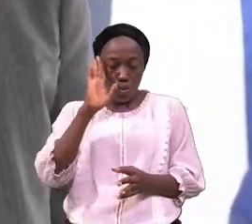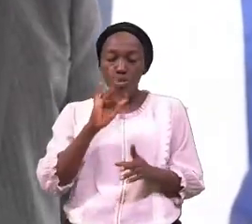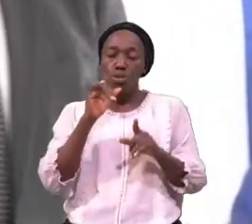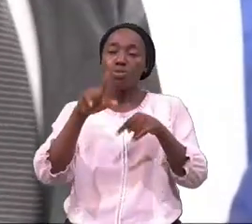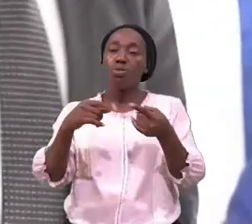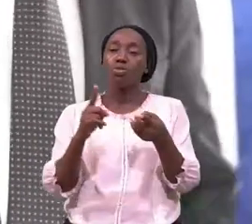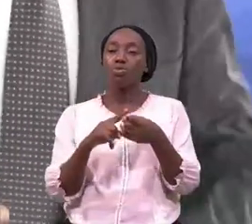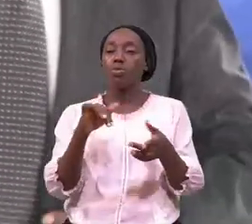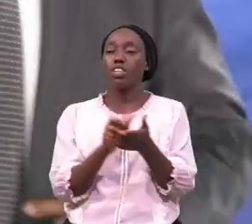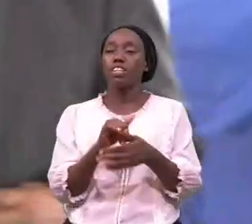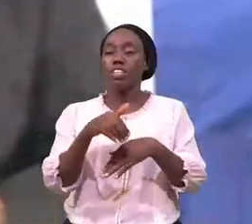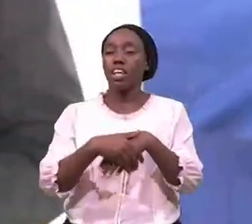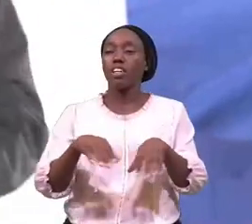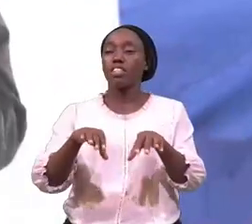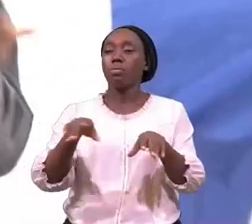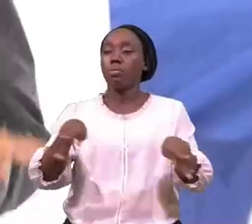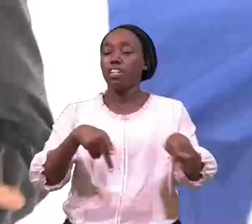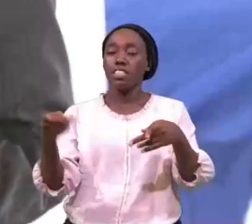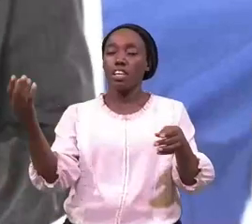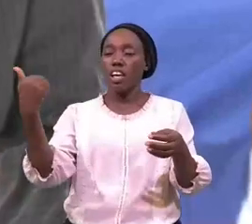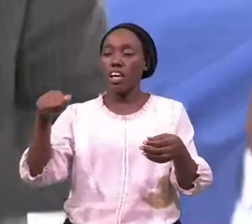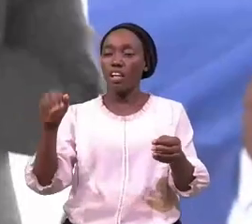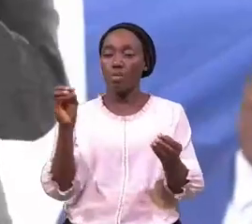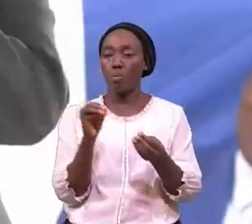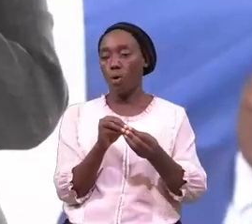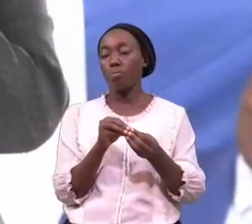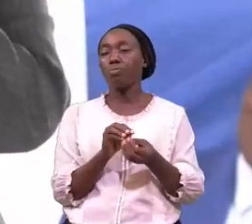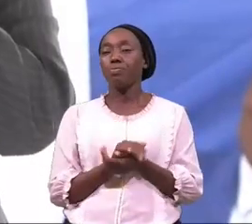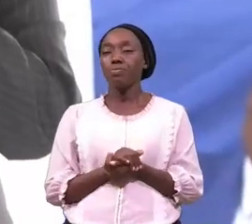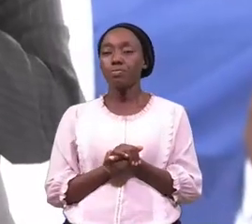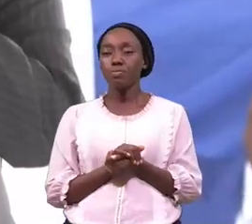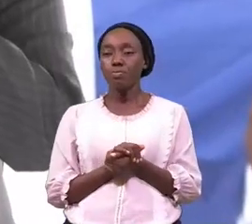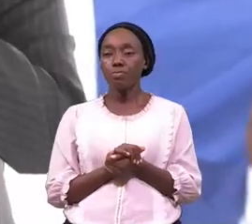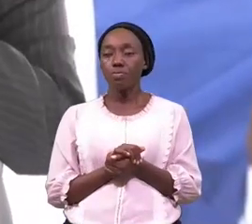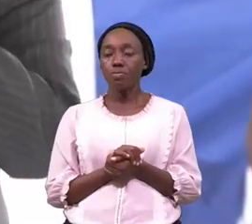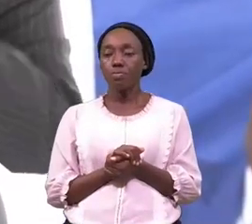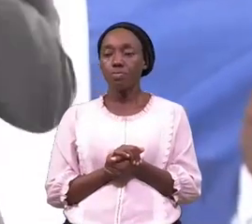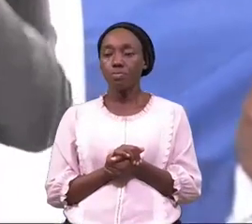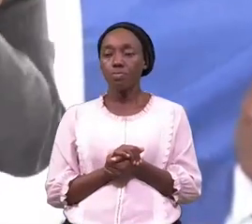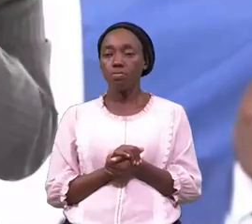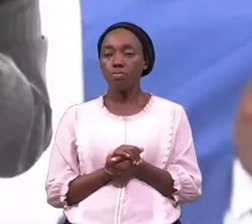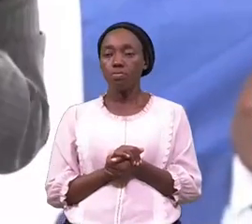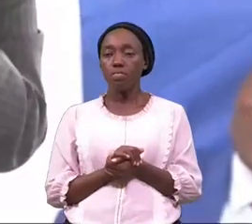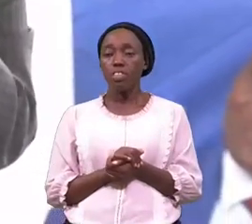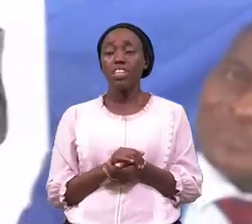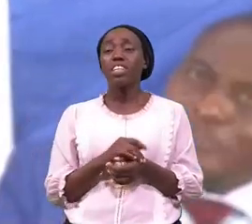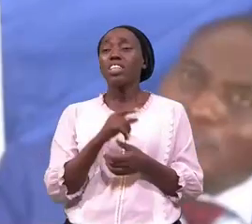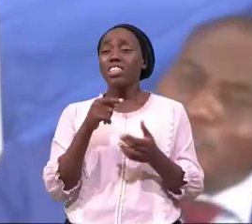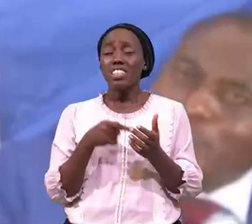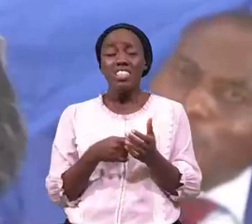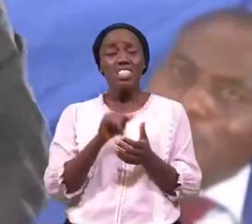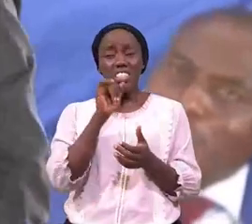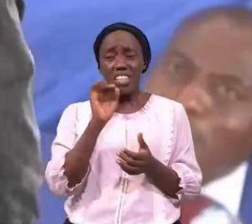Et l'enfant se fâche, il cogne ceci, il frappe ceci, par-ci, par-là. Tu dis, mais je tiens ferme. Ça, c'est